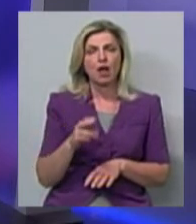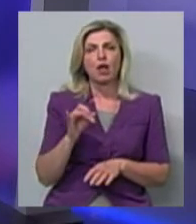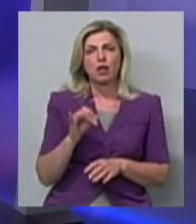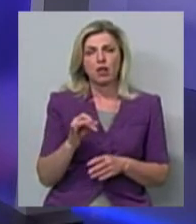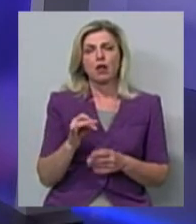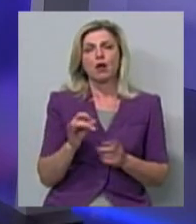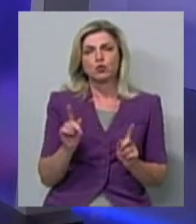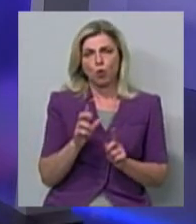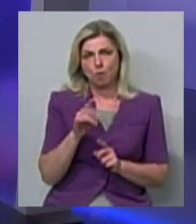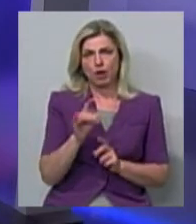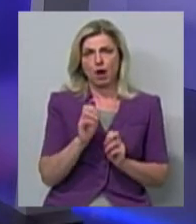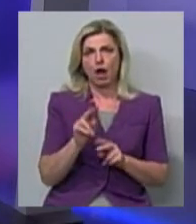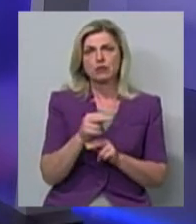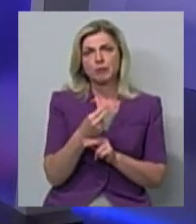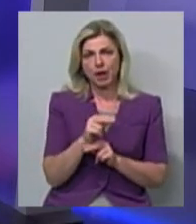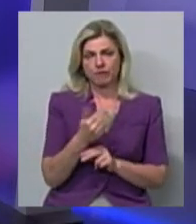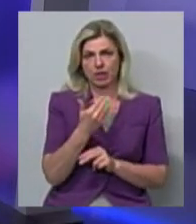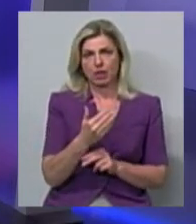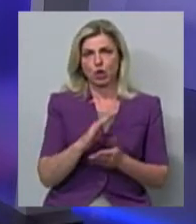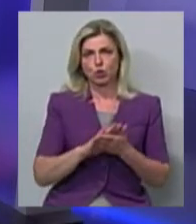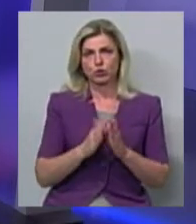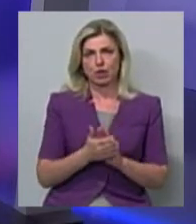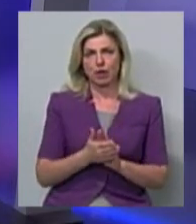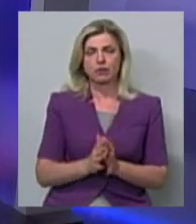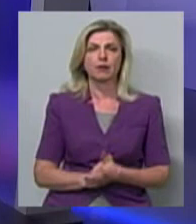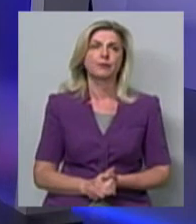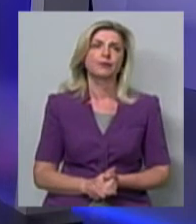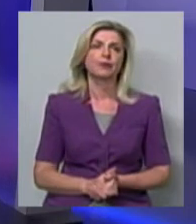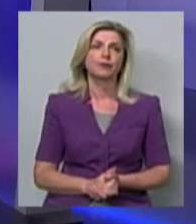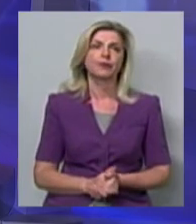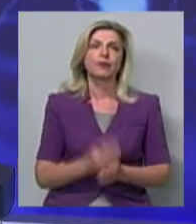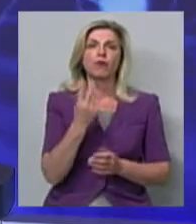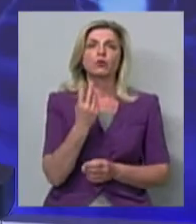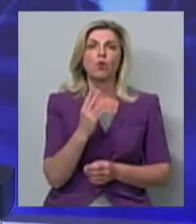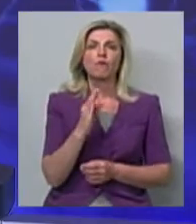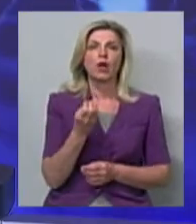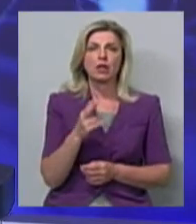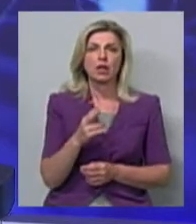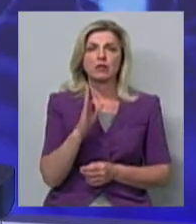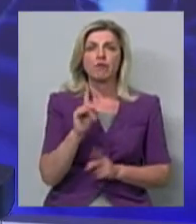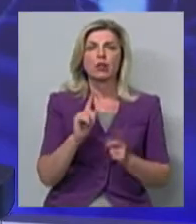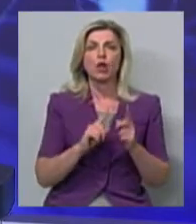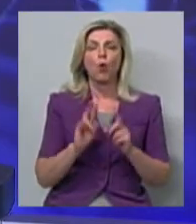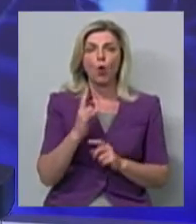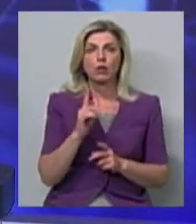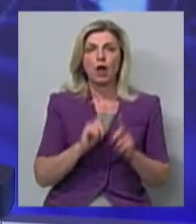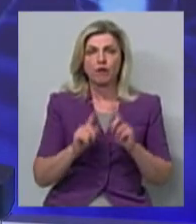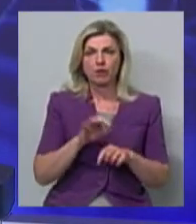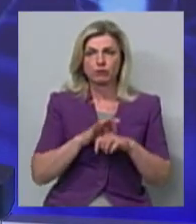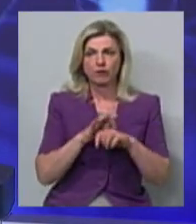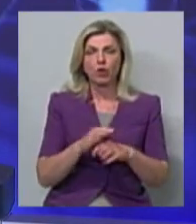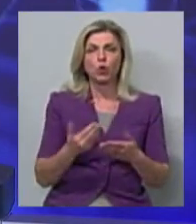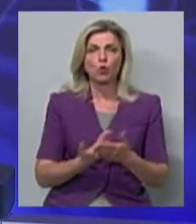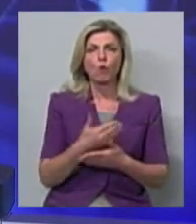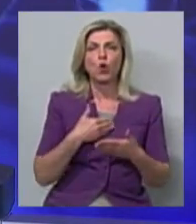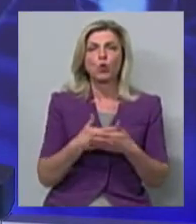чтобы как-то скорректировать их состояние. 2 вересня у Миколаєві відбулись установчі збори нової громадської організації